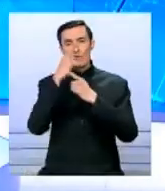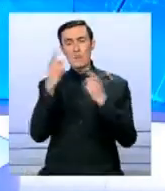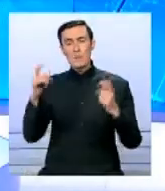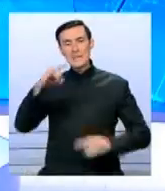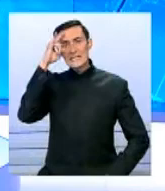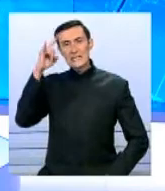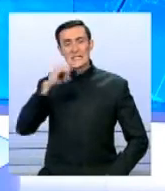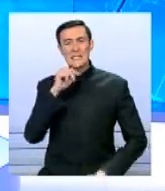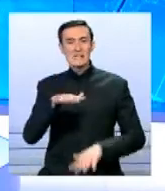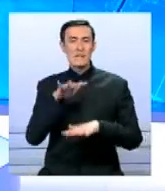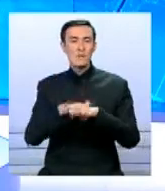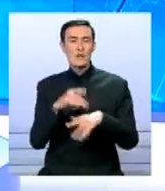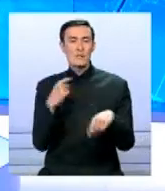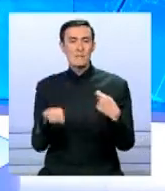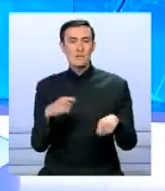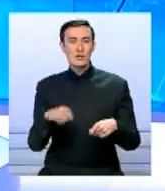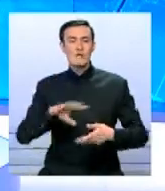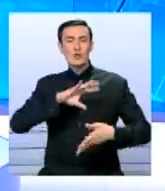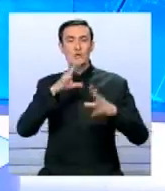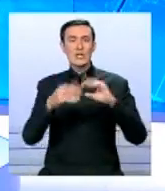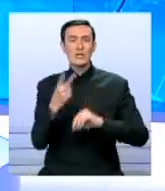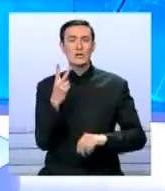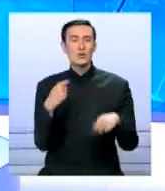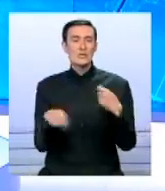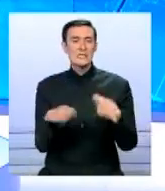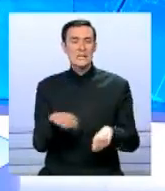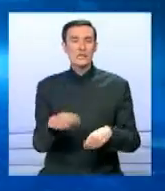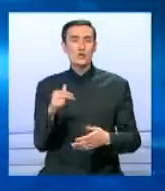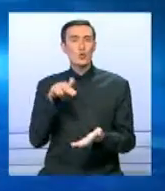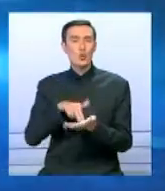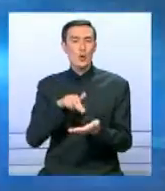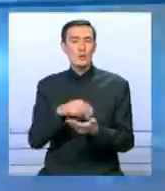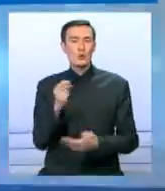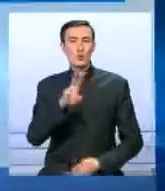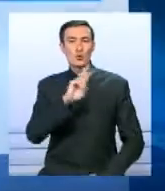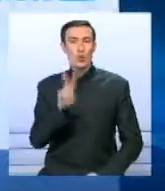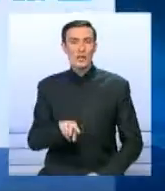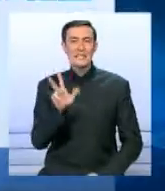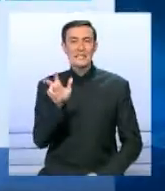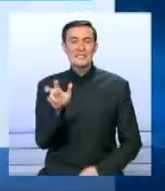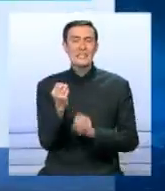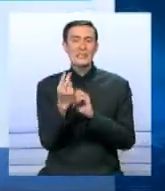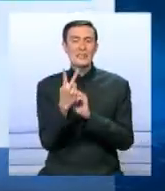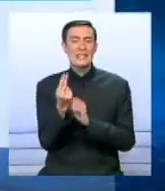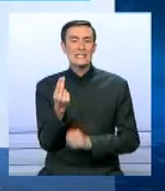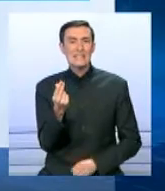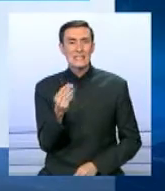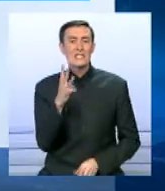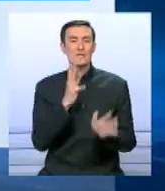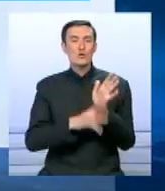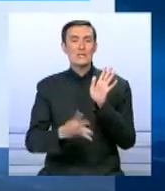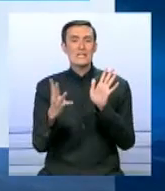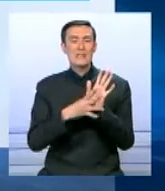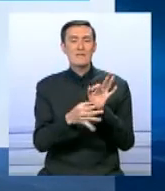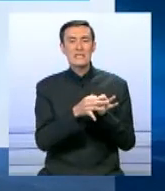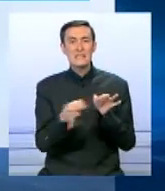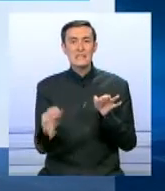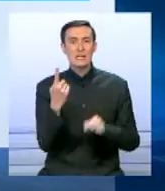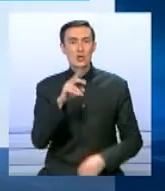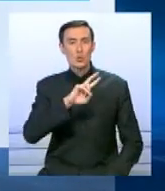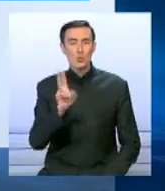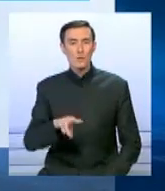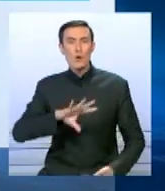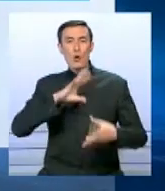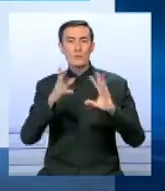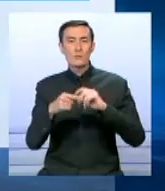Информация с казахстанской фондовой биржи. По результатам двух сессий средний взвешенный курс 312 тенге 99 тинов за доллар. Общий